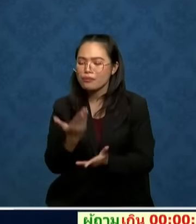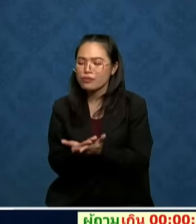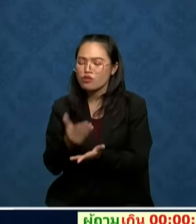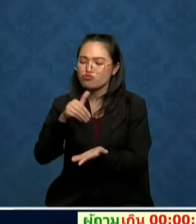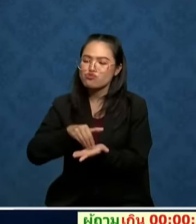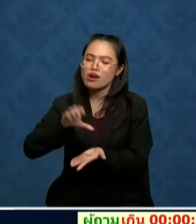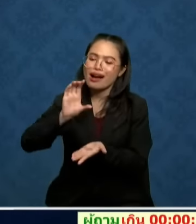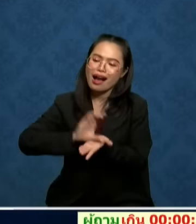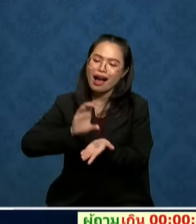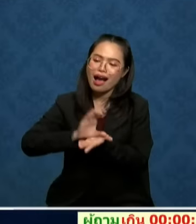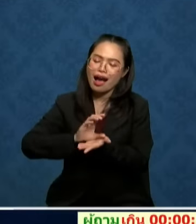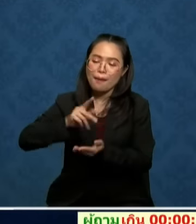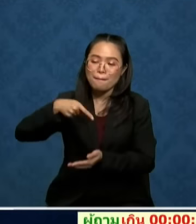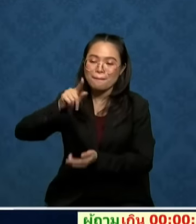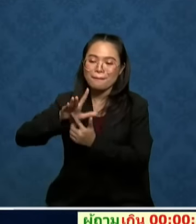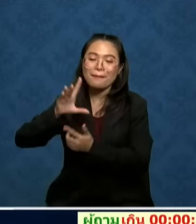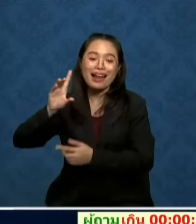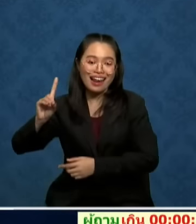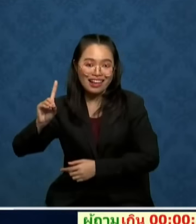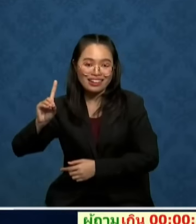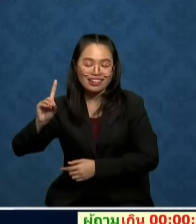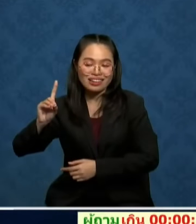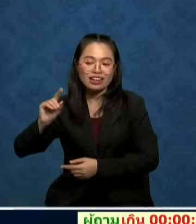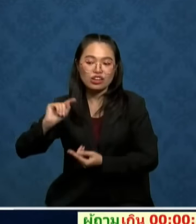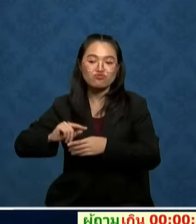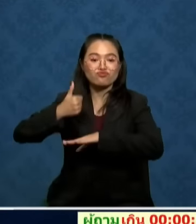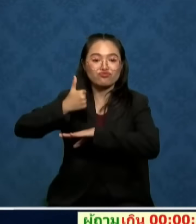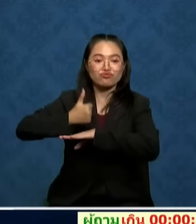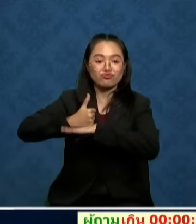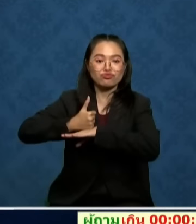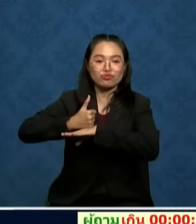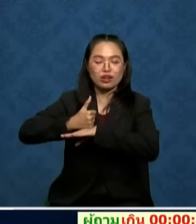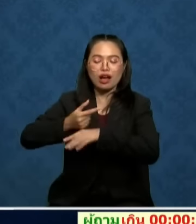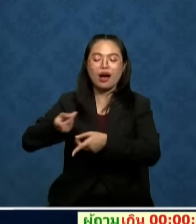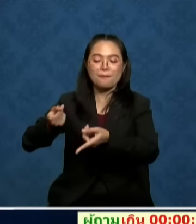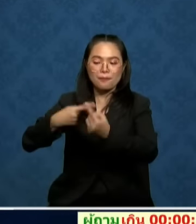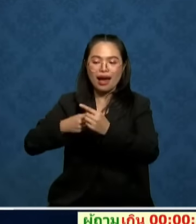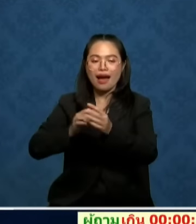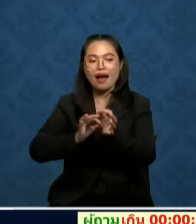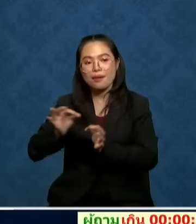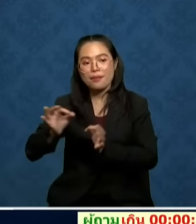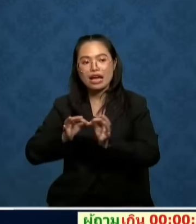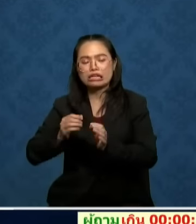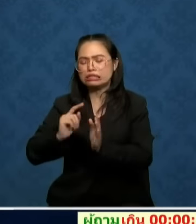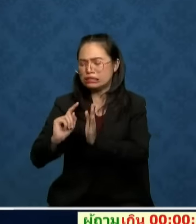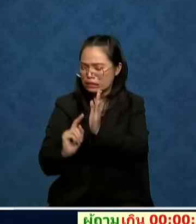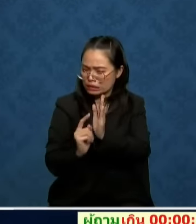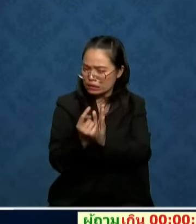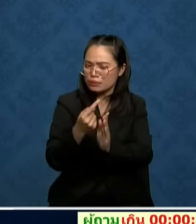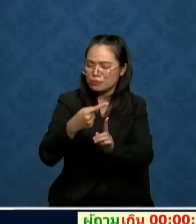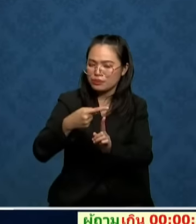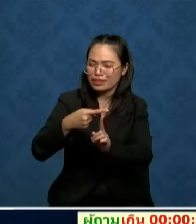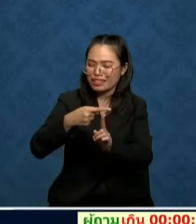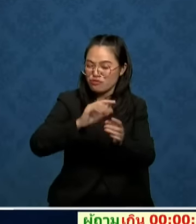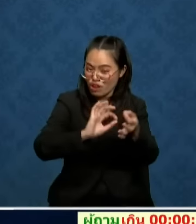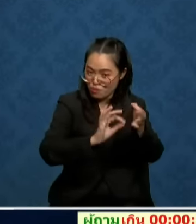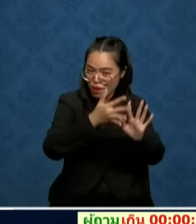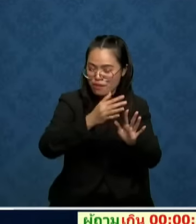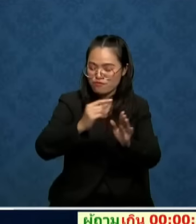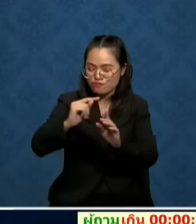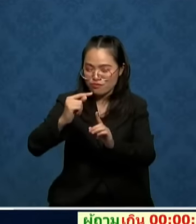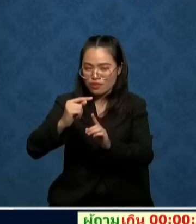ให้ทางท่านปลัดกระทรวงและทางอธิบดีกรมโรงงานเนี่ยมาชี้แจงนะคะตั้งแต่9พฤษภาตั้งแต่เกิดเหตุใหม่ๆจนมา